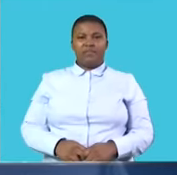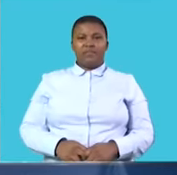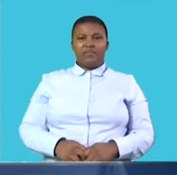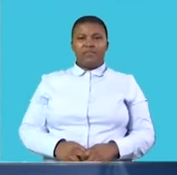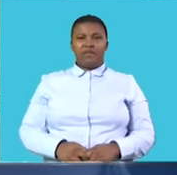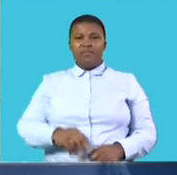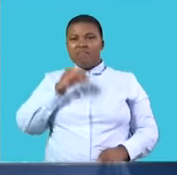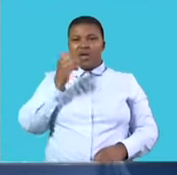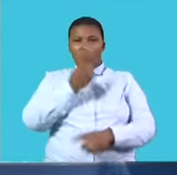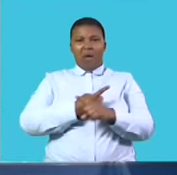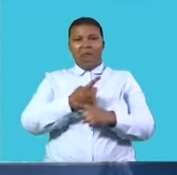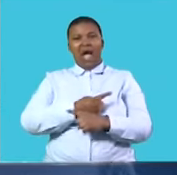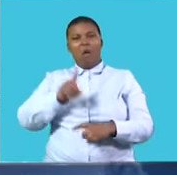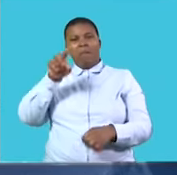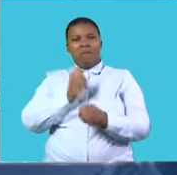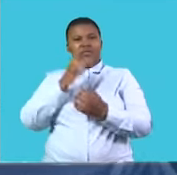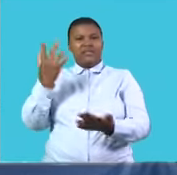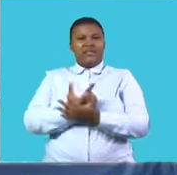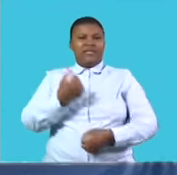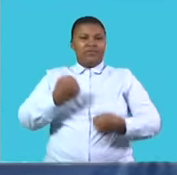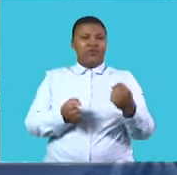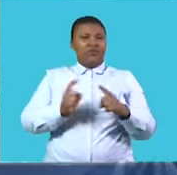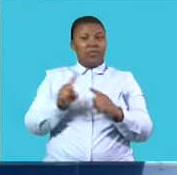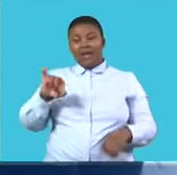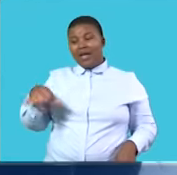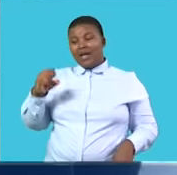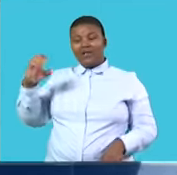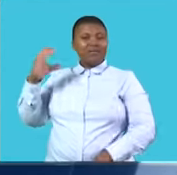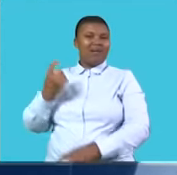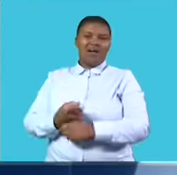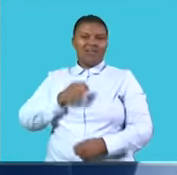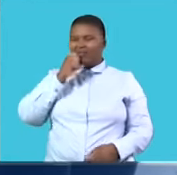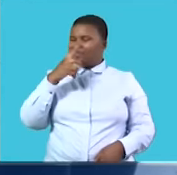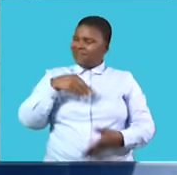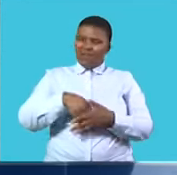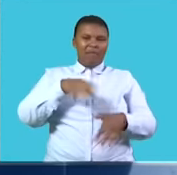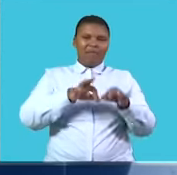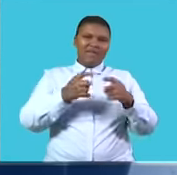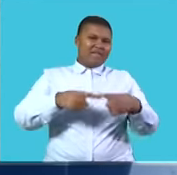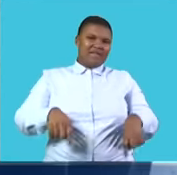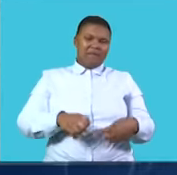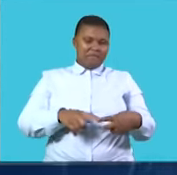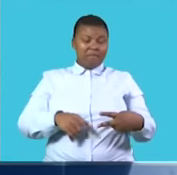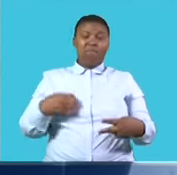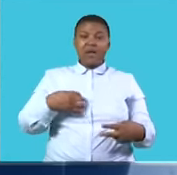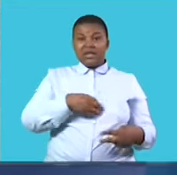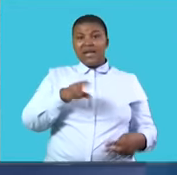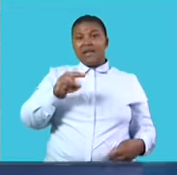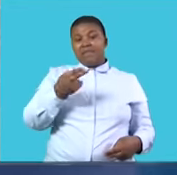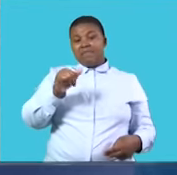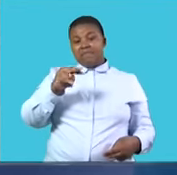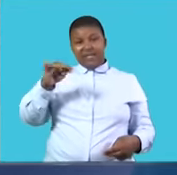1 hour ningamphucela imoto. Bayalwa bafowethu bathi ngeke. Bathi singeni thina kuyipolitiki. Lo mongameli amabhinca akekho